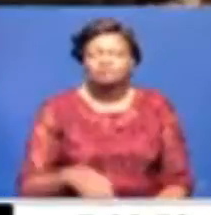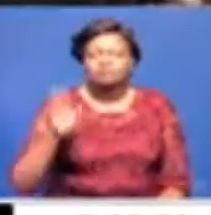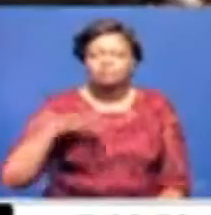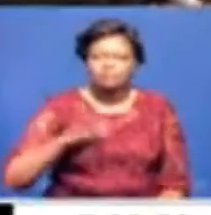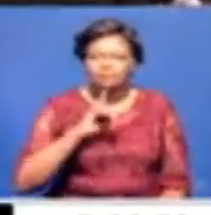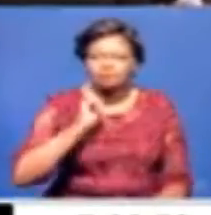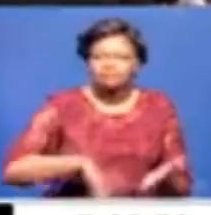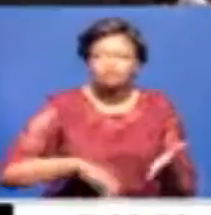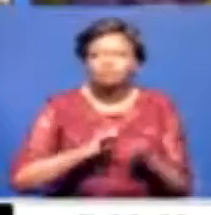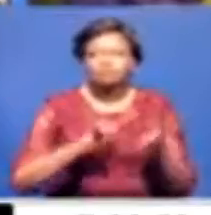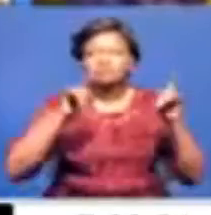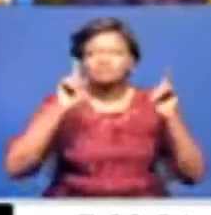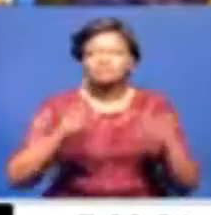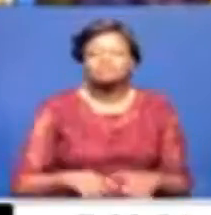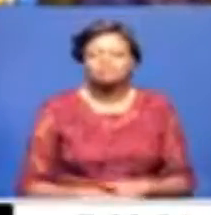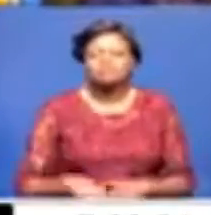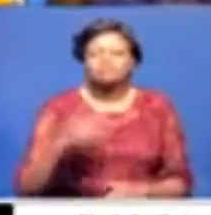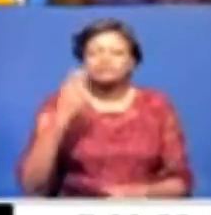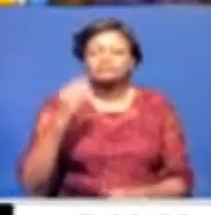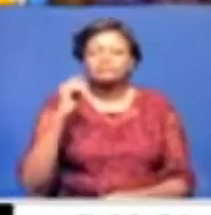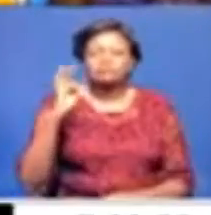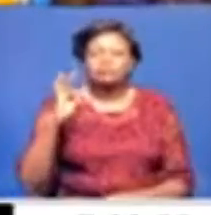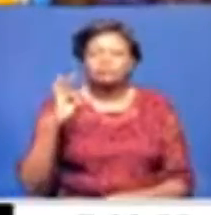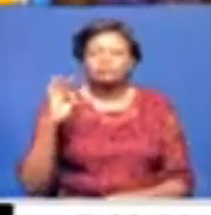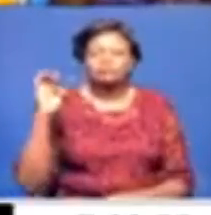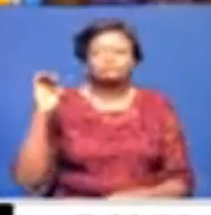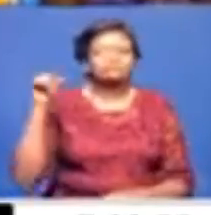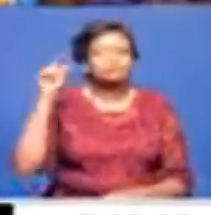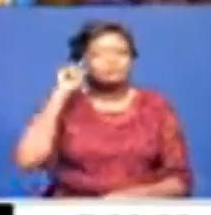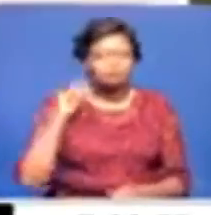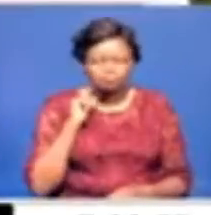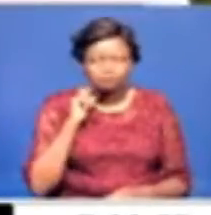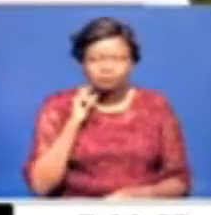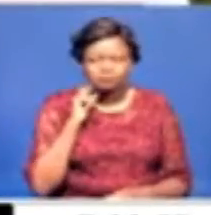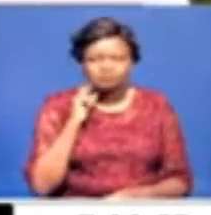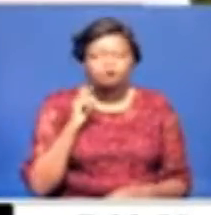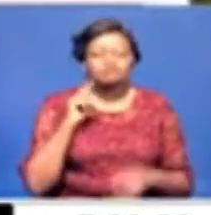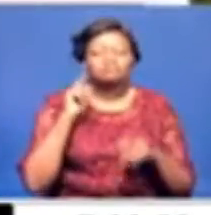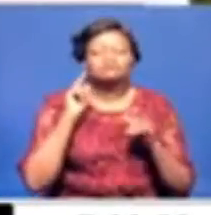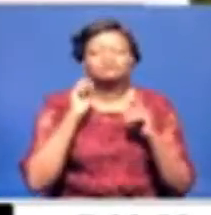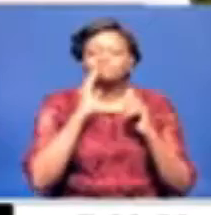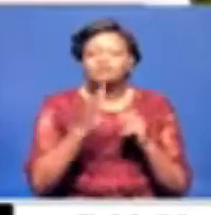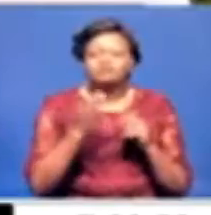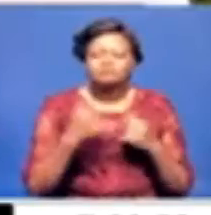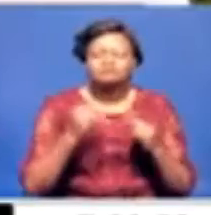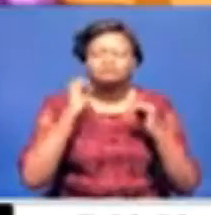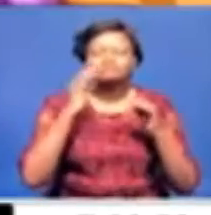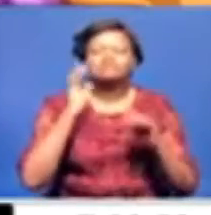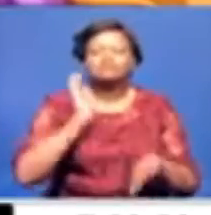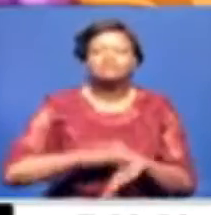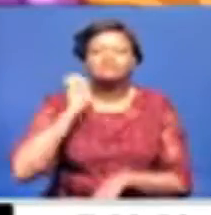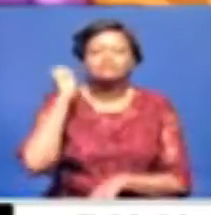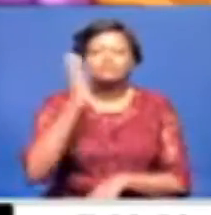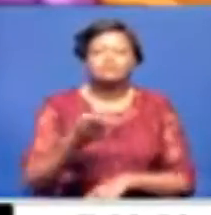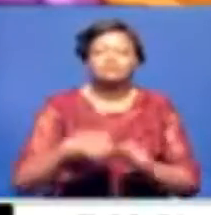wamesema sharti la thuluthi mbili ya uwakilishi wa kijinsia litatimizwa tu iwapo kutakuwa na nia njema ya